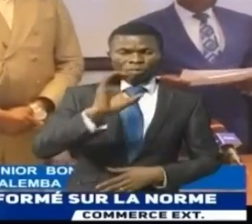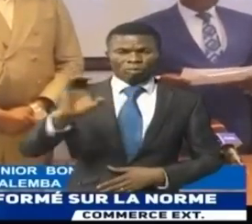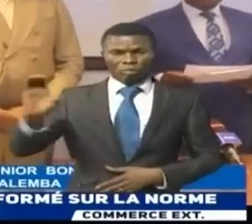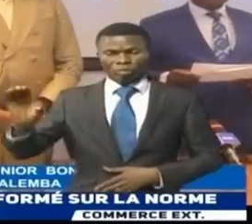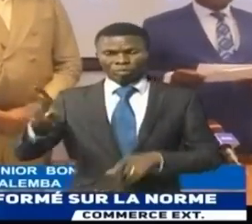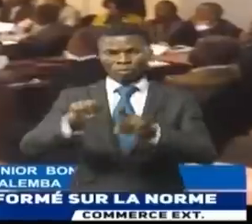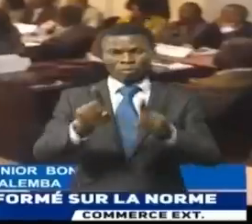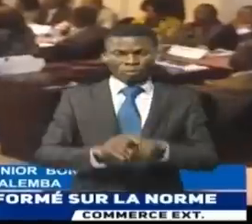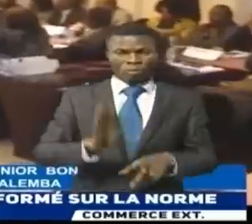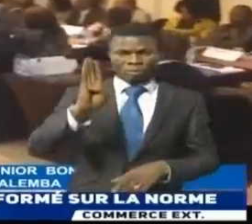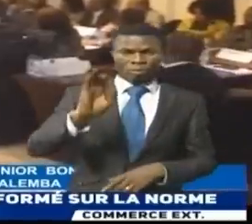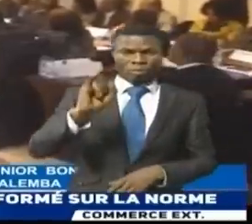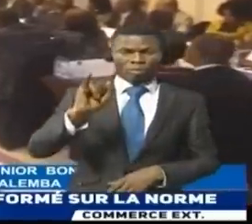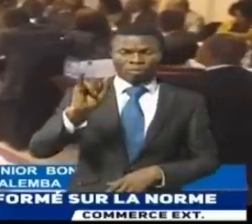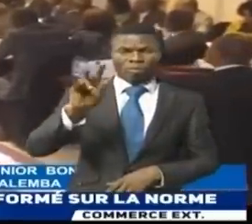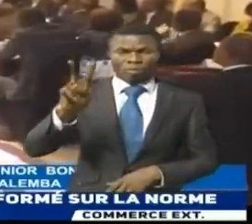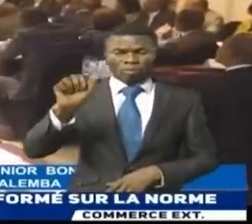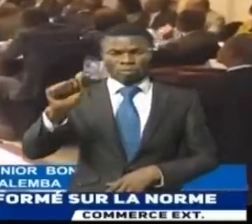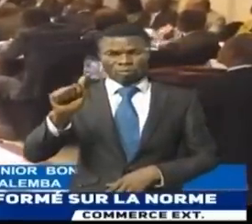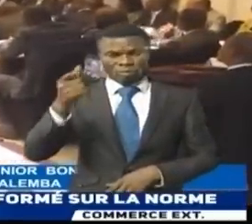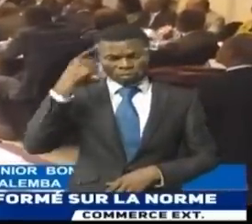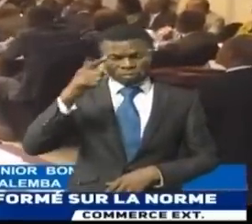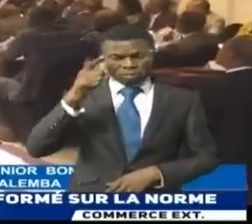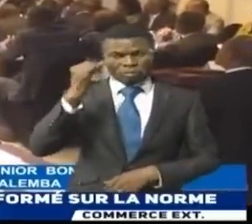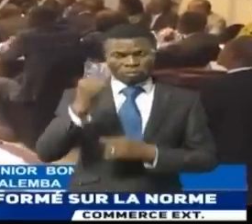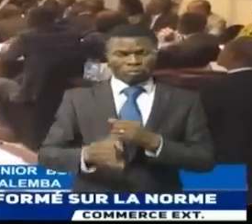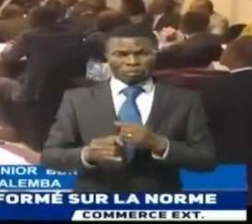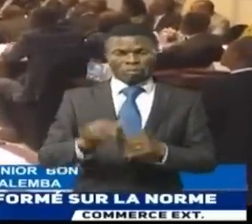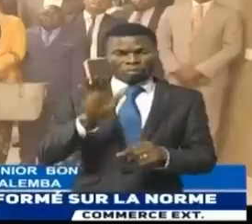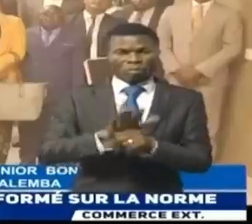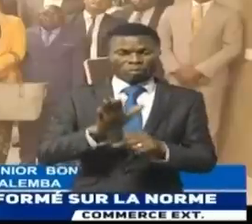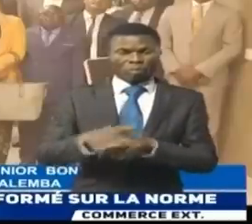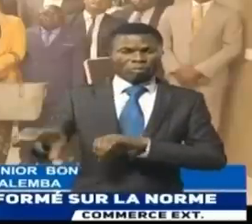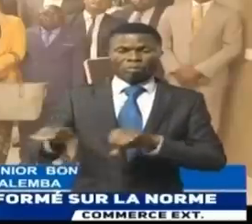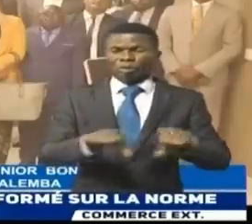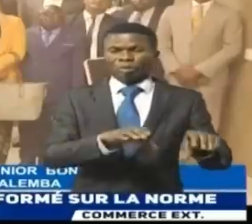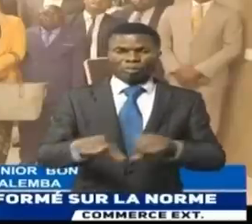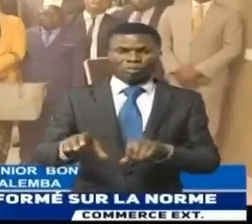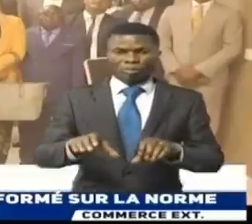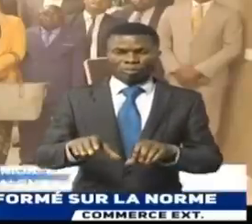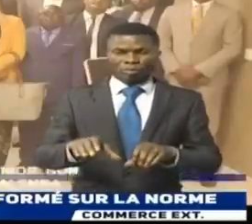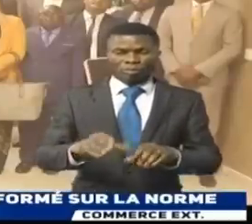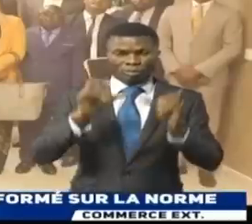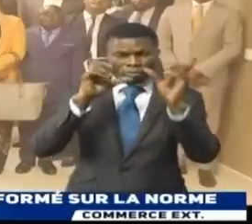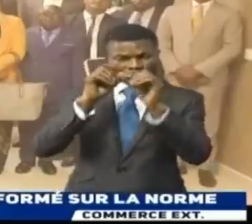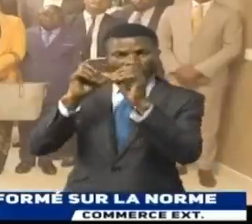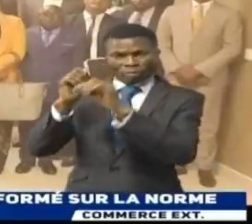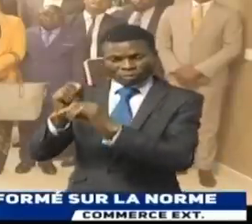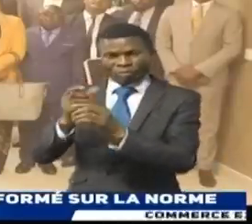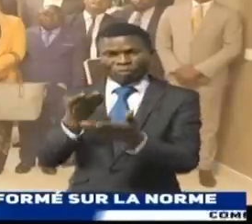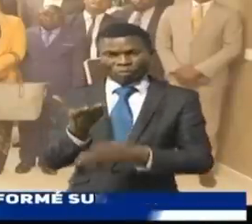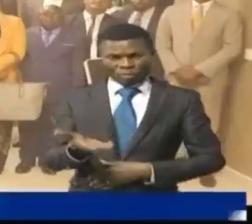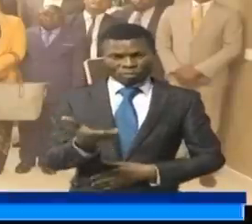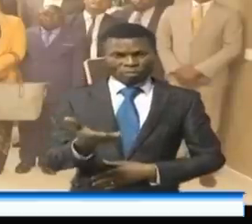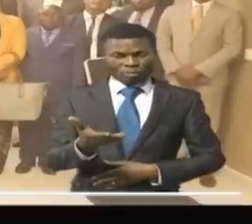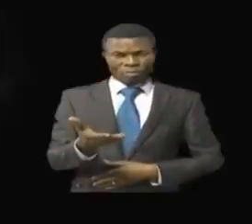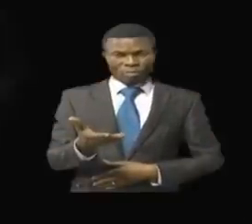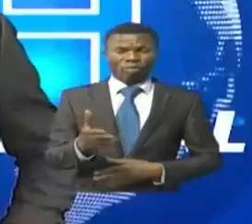de Bivac. Pour immortaliser l'événement, plusieurs séances des prises de photos ont été